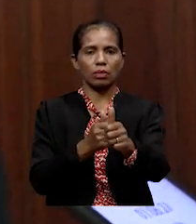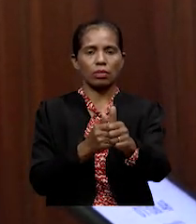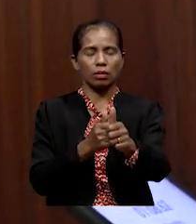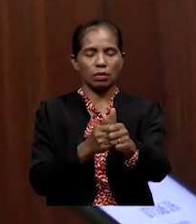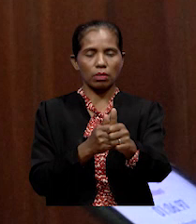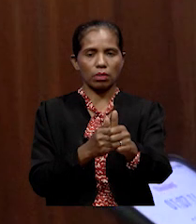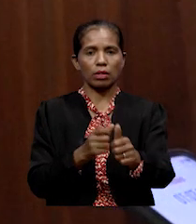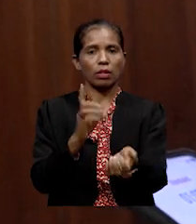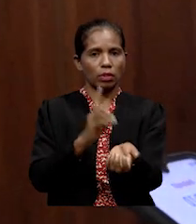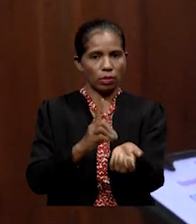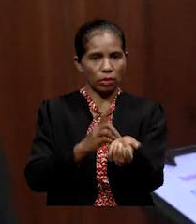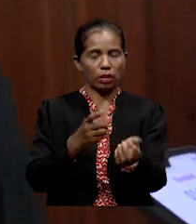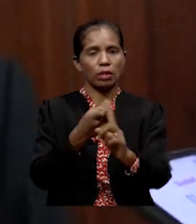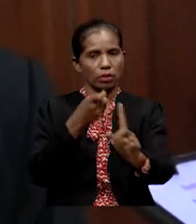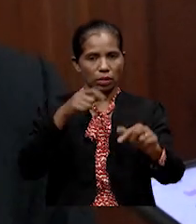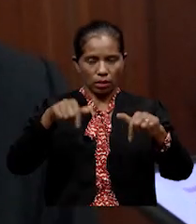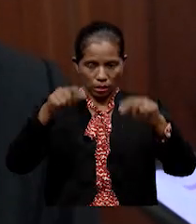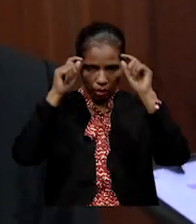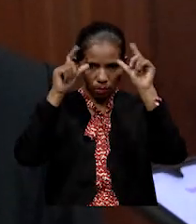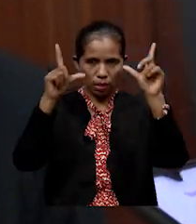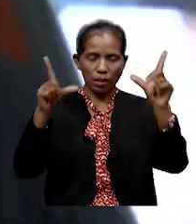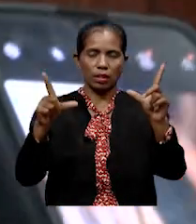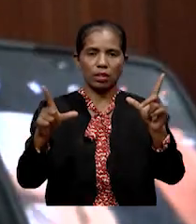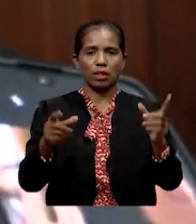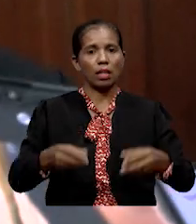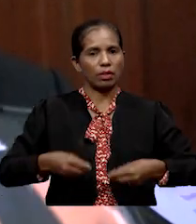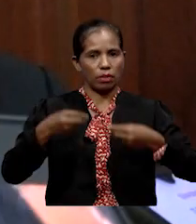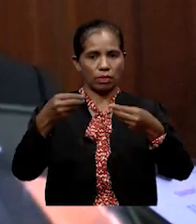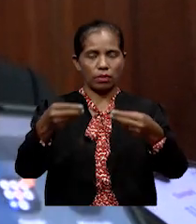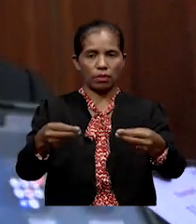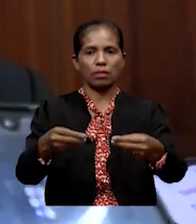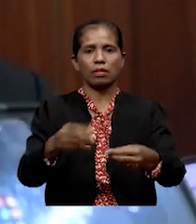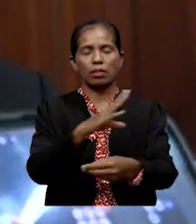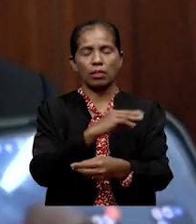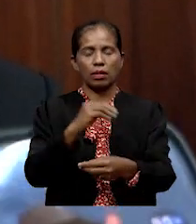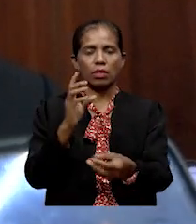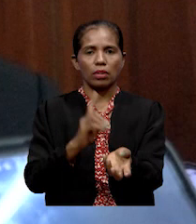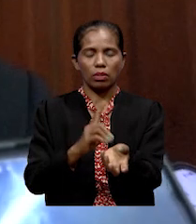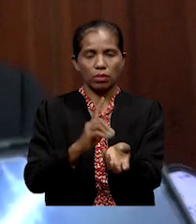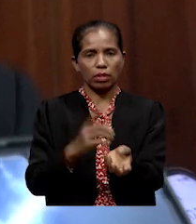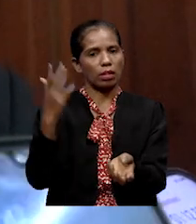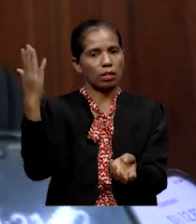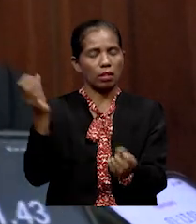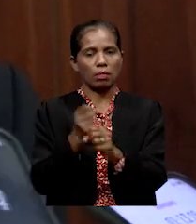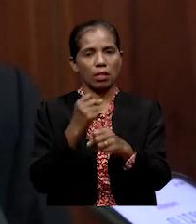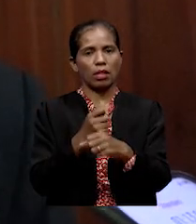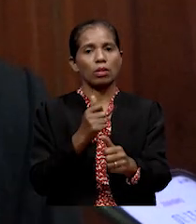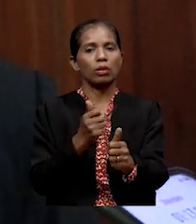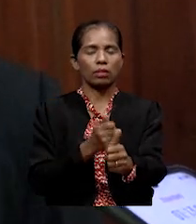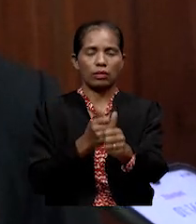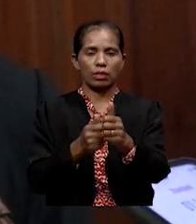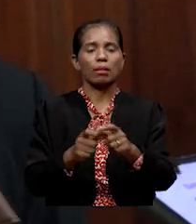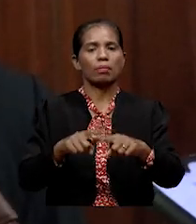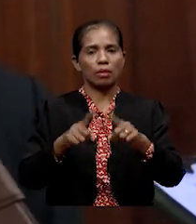bema kita nih dokter siro si hospital Guido Valadares fo i dokter sir henbal halau tuir abstrak be mai be